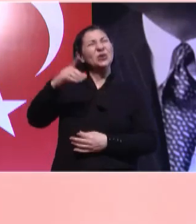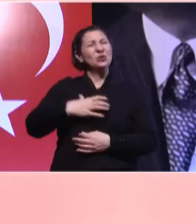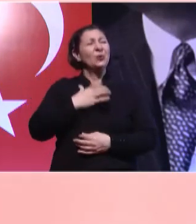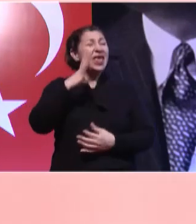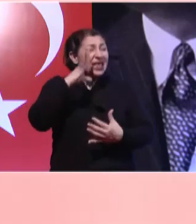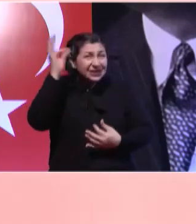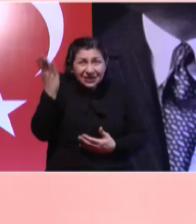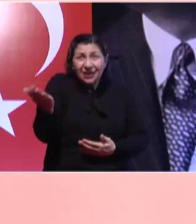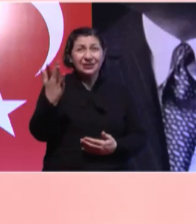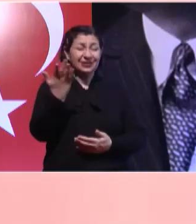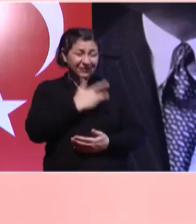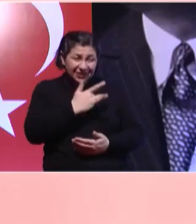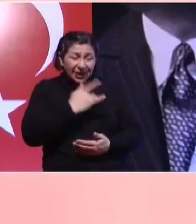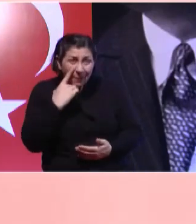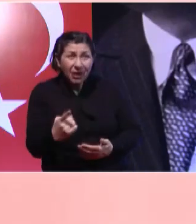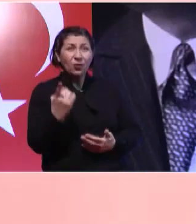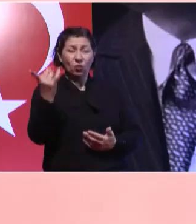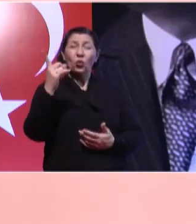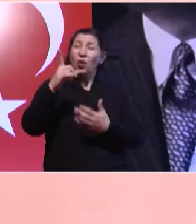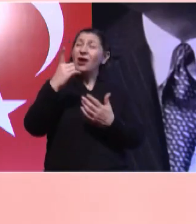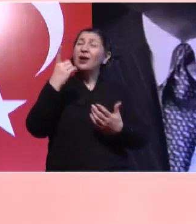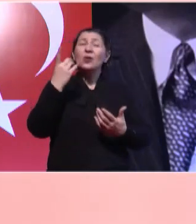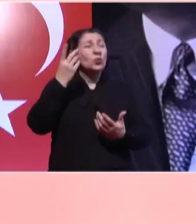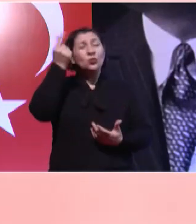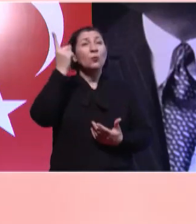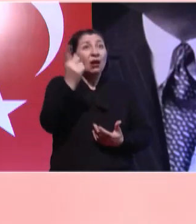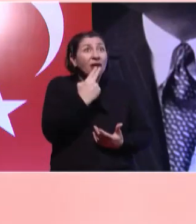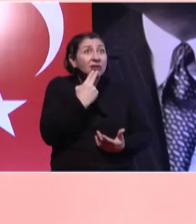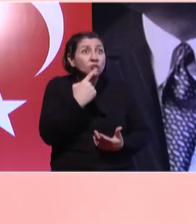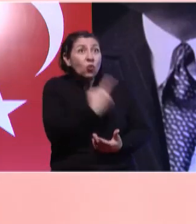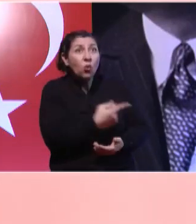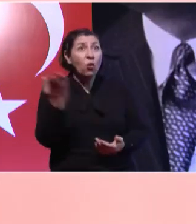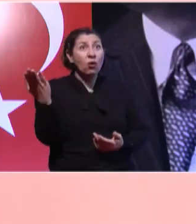yitiren insana üzülüyorum. Ve bir kadın bunu söyleyen,